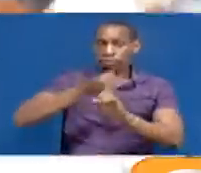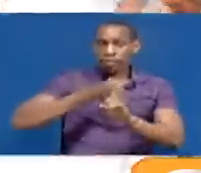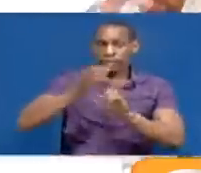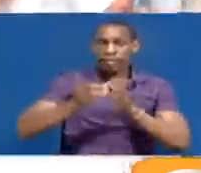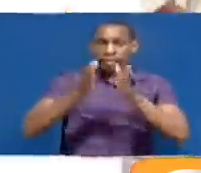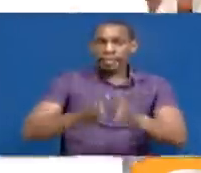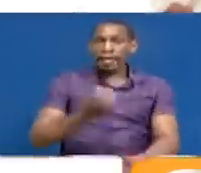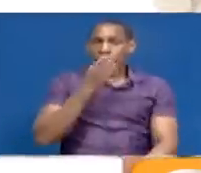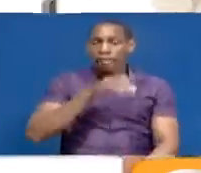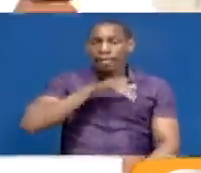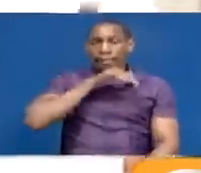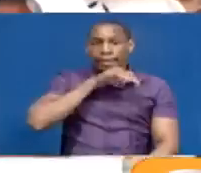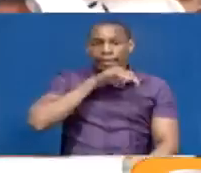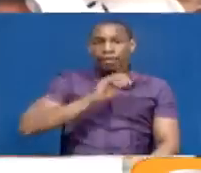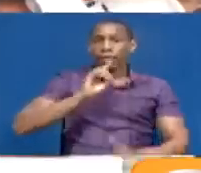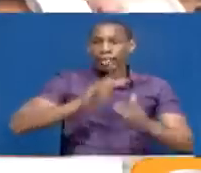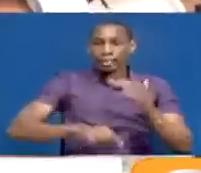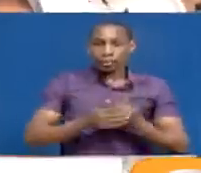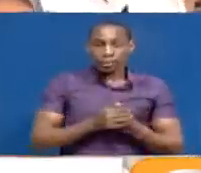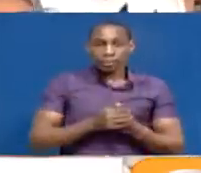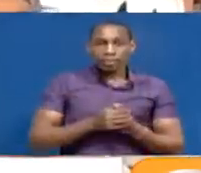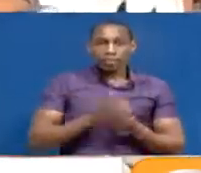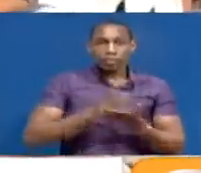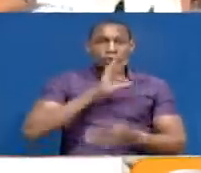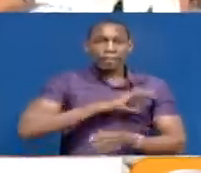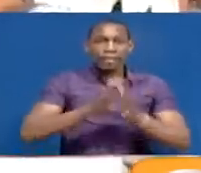kinara wa ODM Raila Odinga wakisema